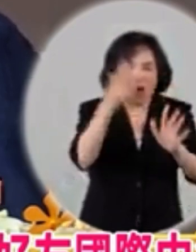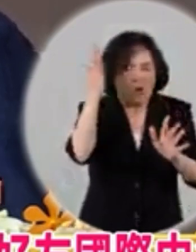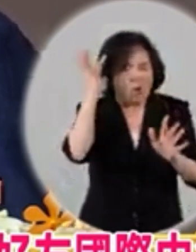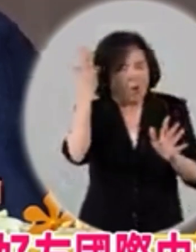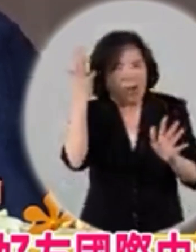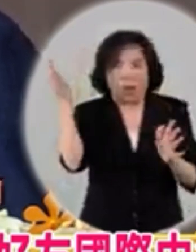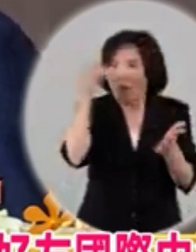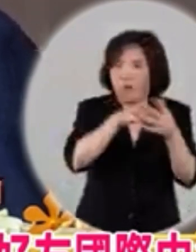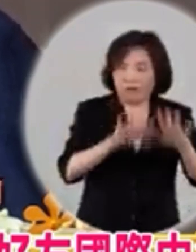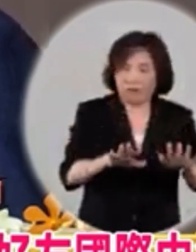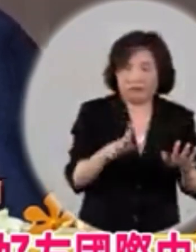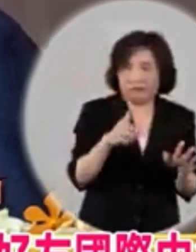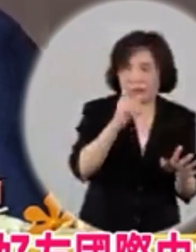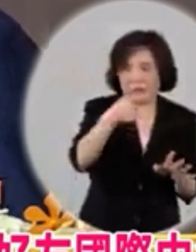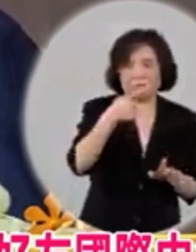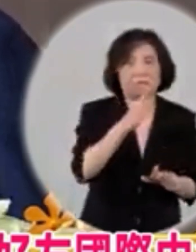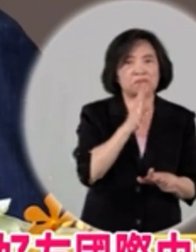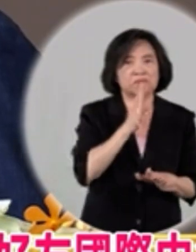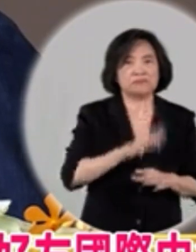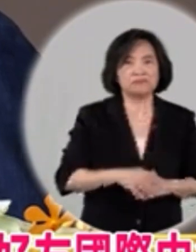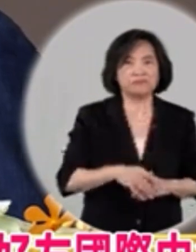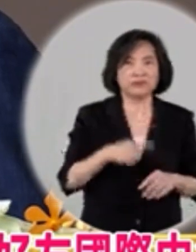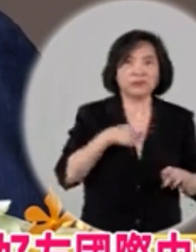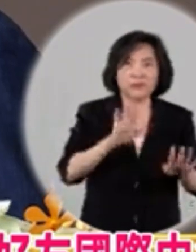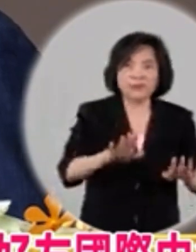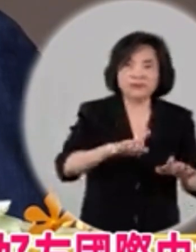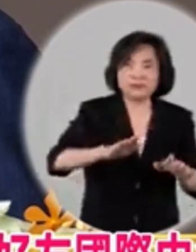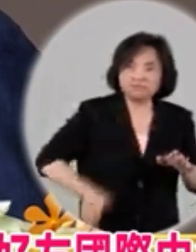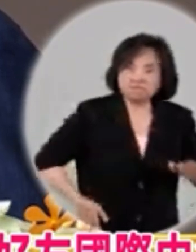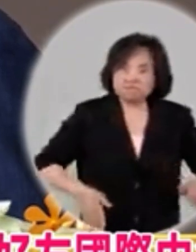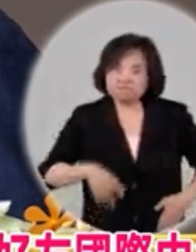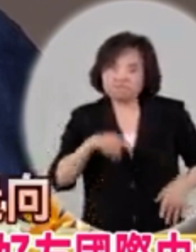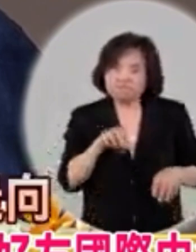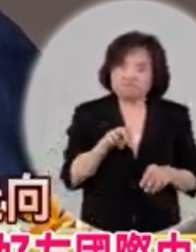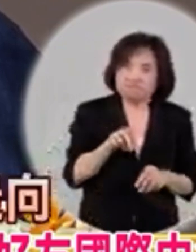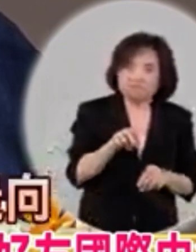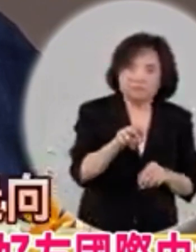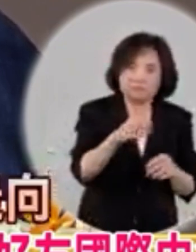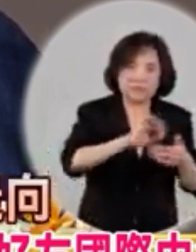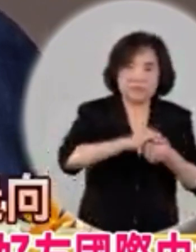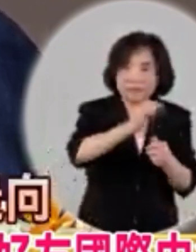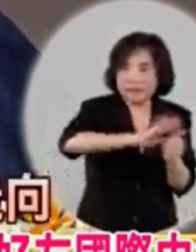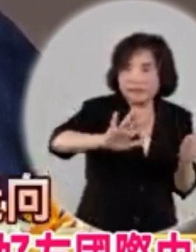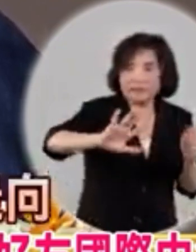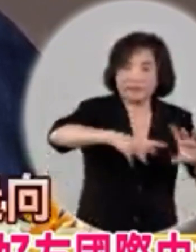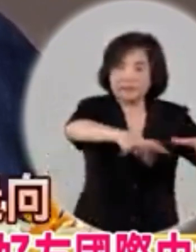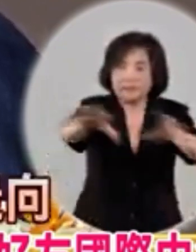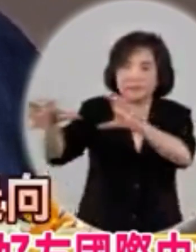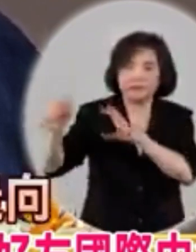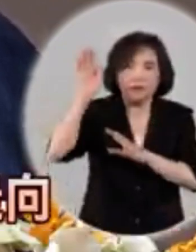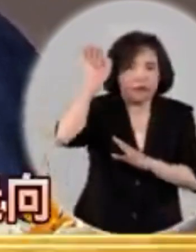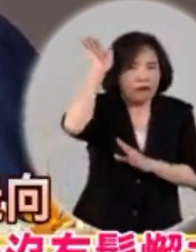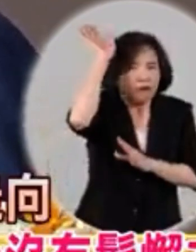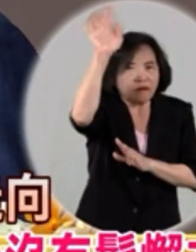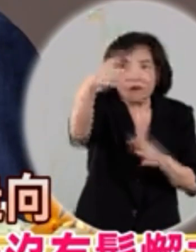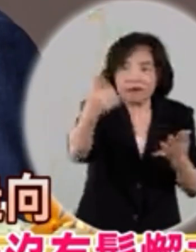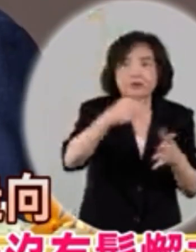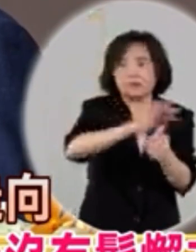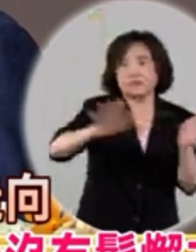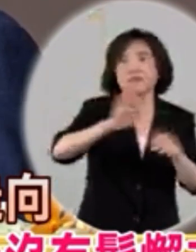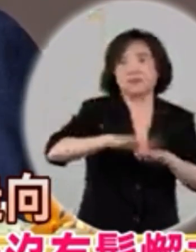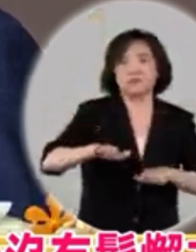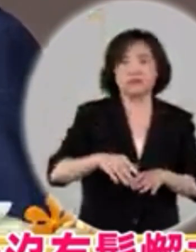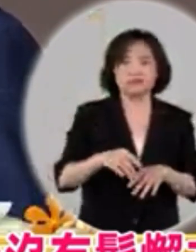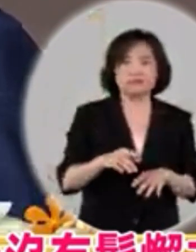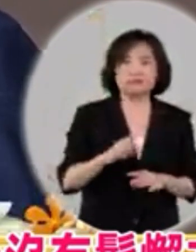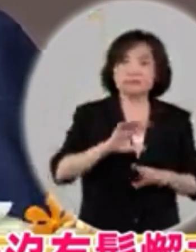中。我们走的每一步势必牵动世界未来的走向，而世